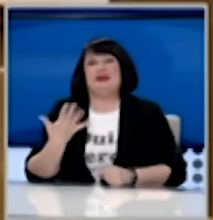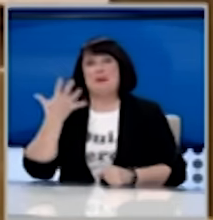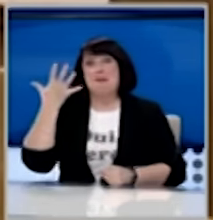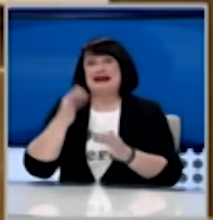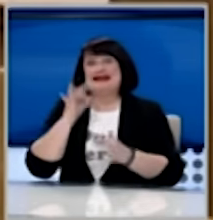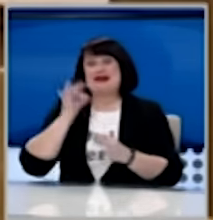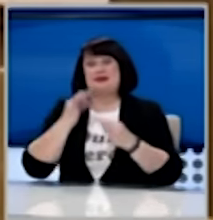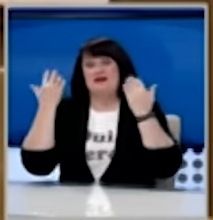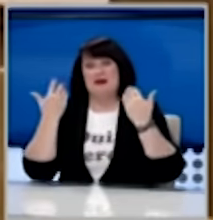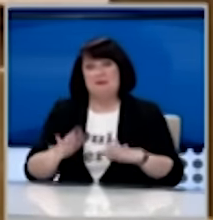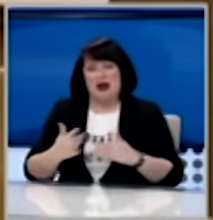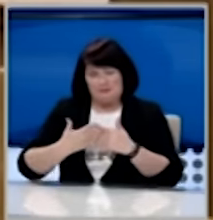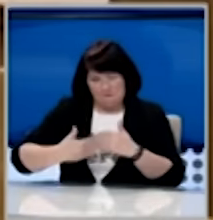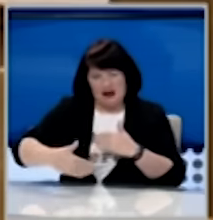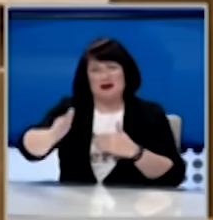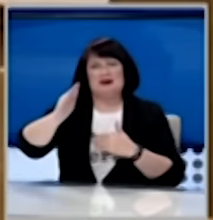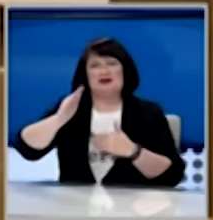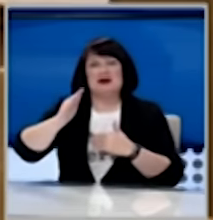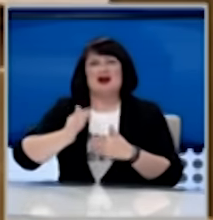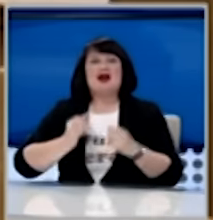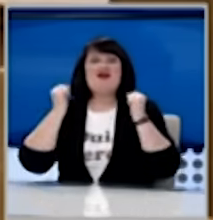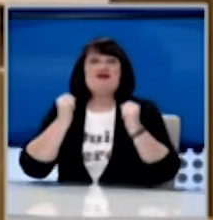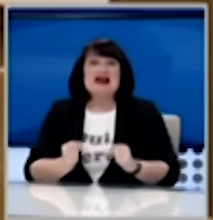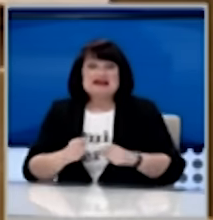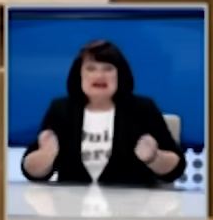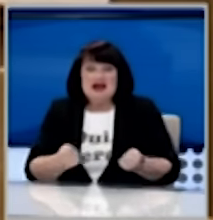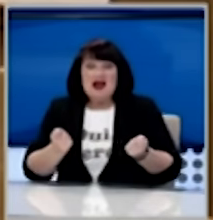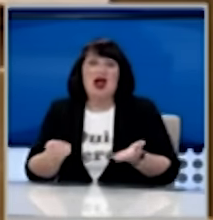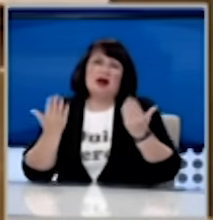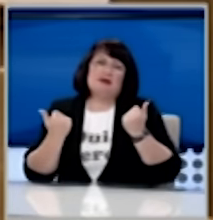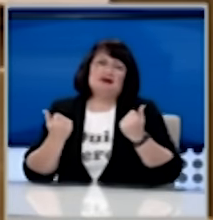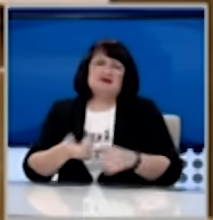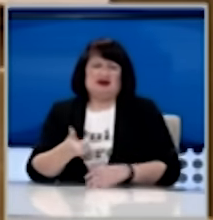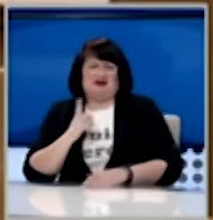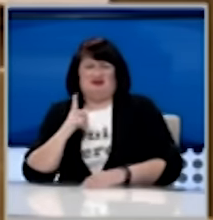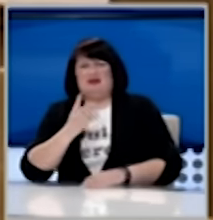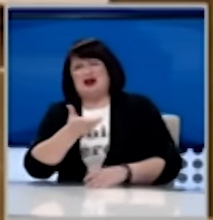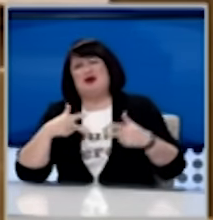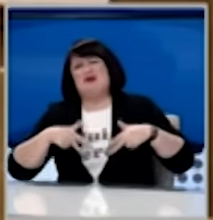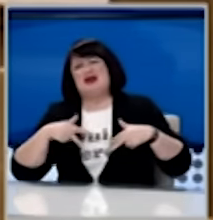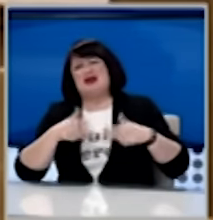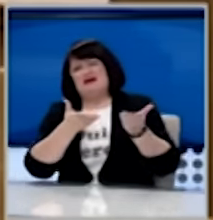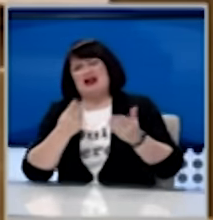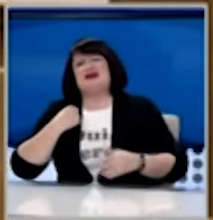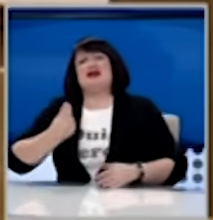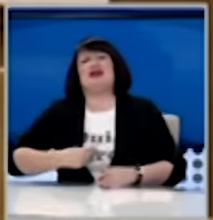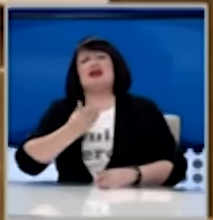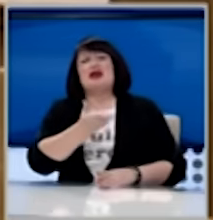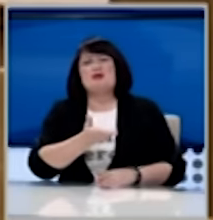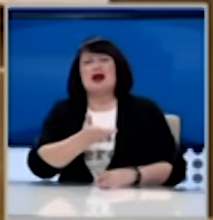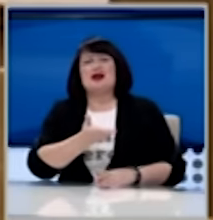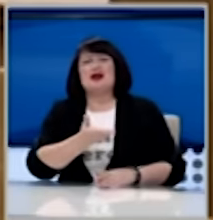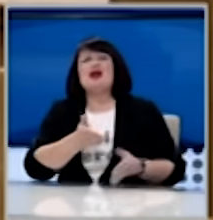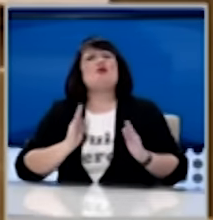σεπτέμβρη δεν προχώρησαν στοιχειώδεις ενέργειες αλλά τι να περιμένει κανείς από κυβερνήσεις και δημάρχους που